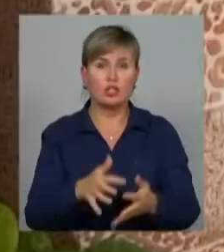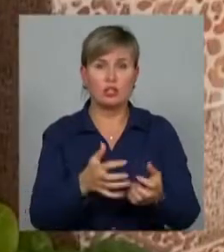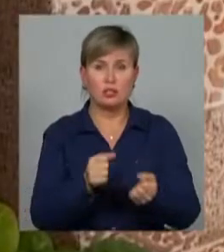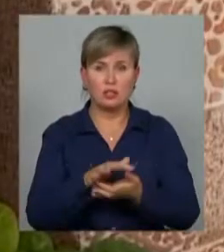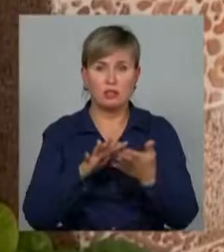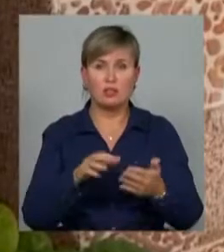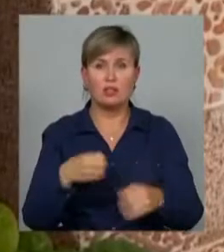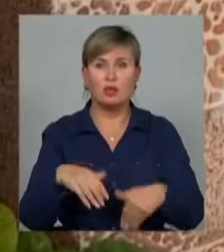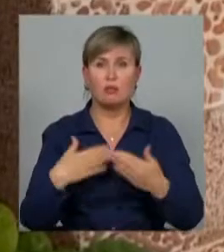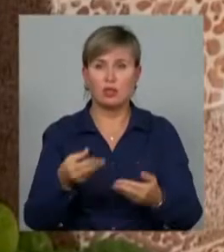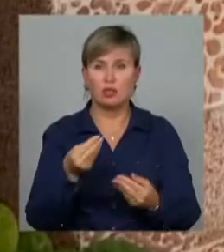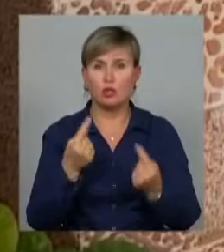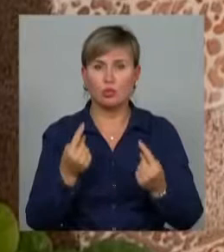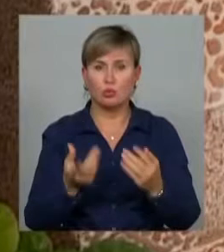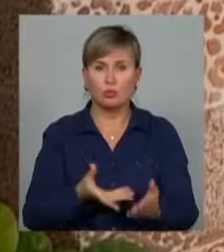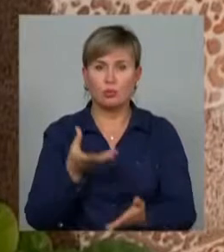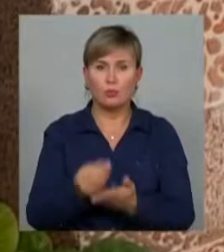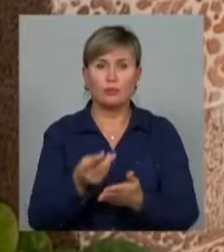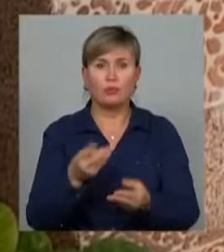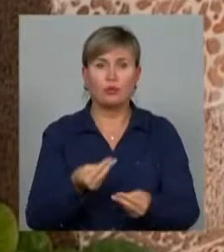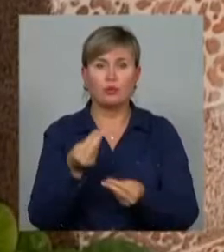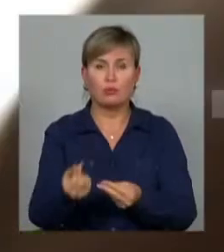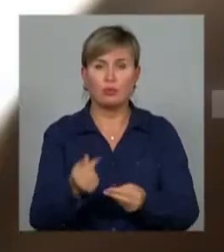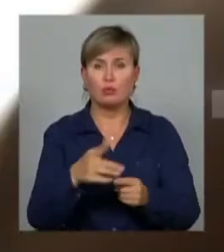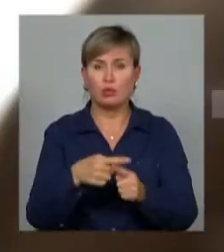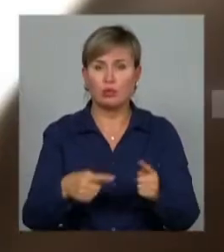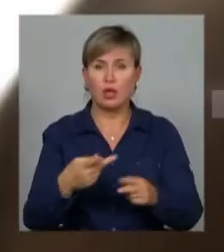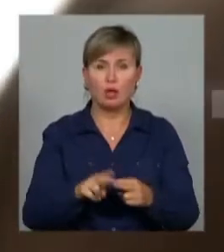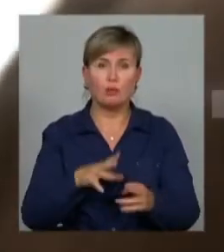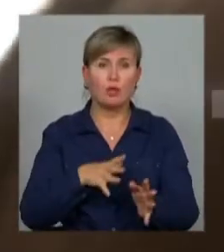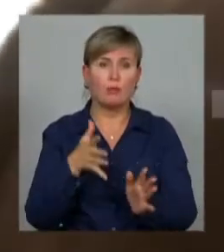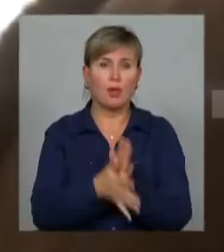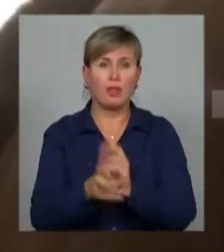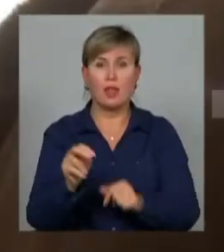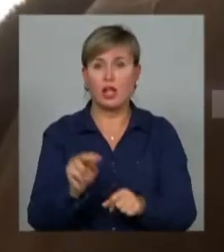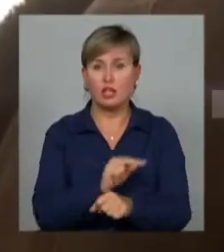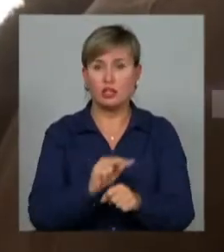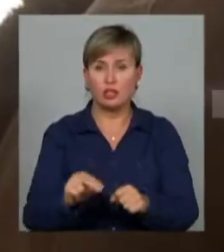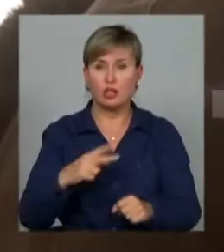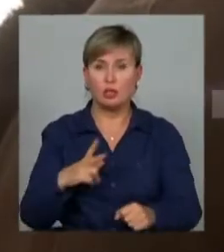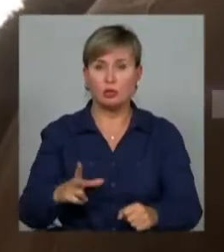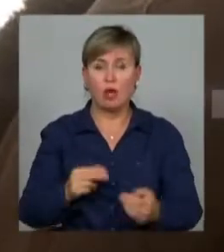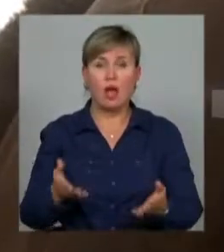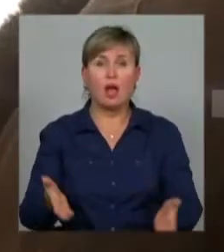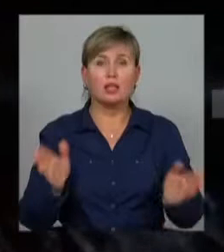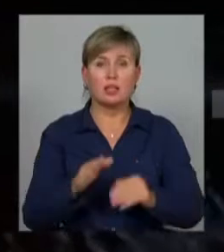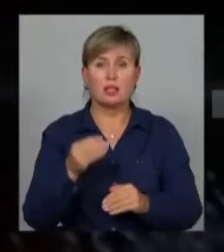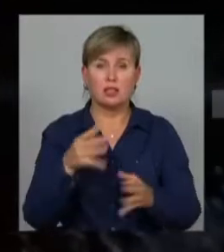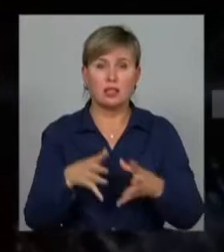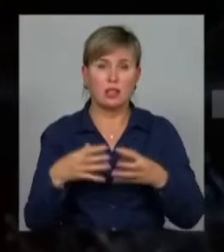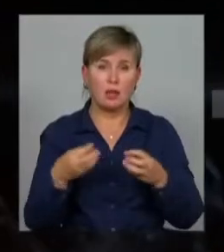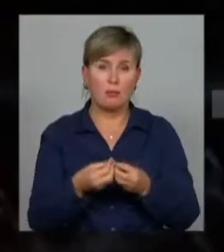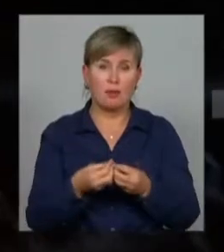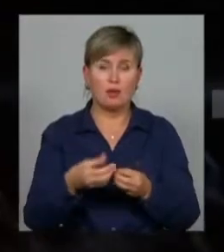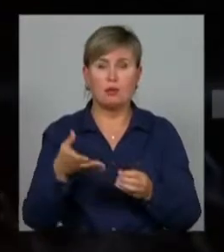ей предложили крупную сумму денег, но выдали только часть, которые были потрачены на лечение девочки. Оставшиеся средства семья